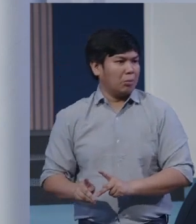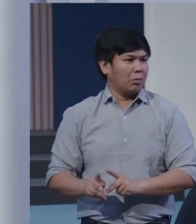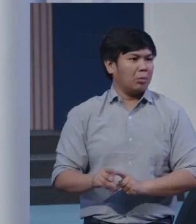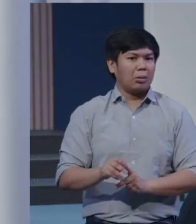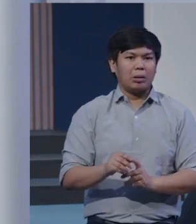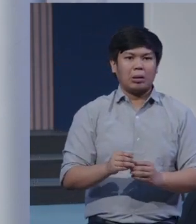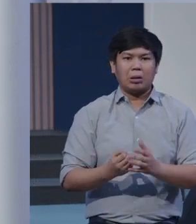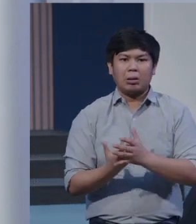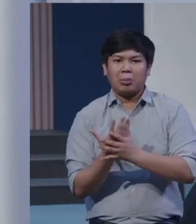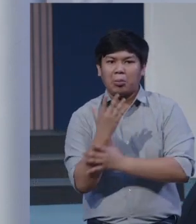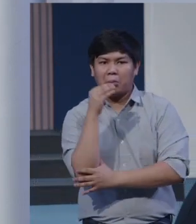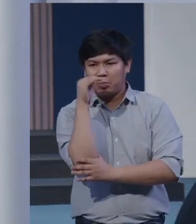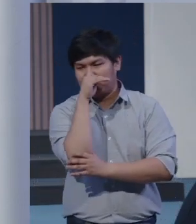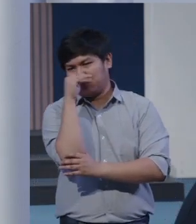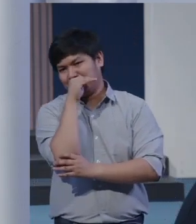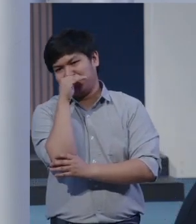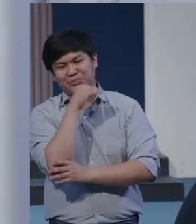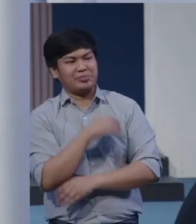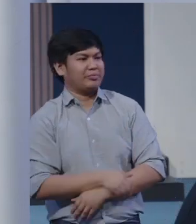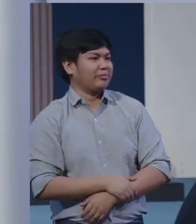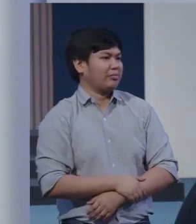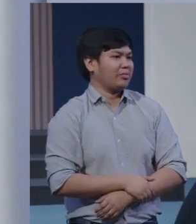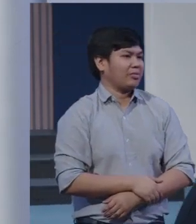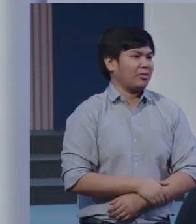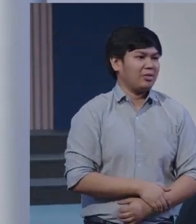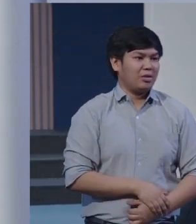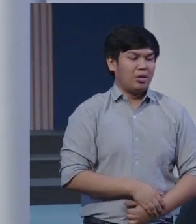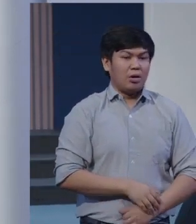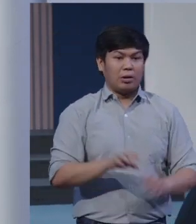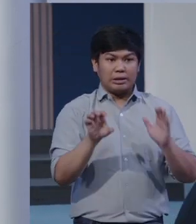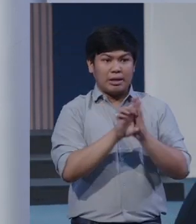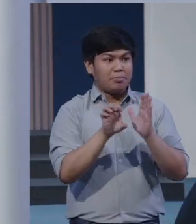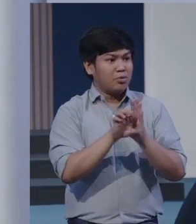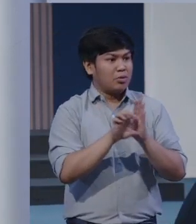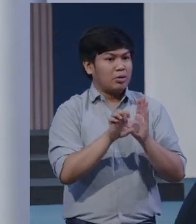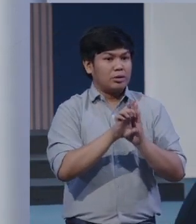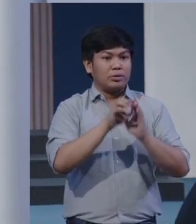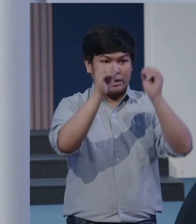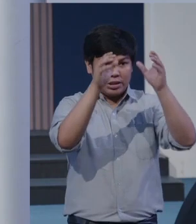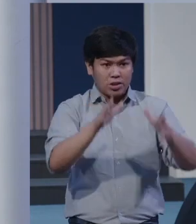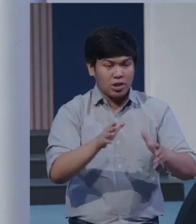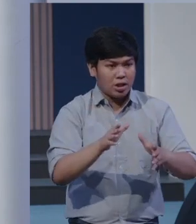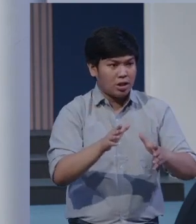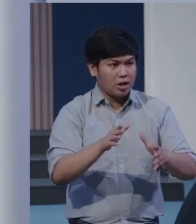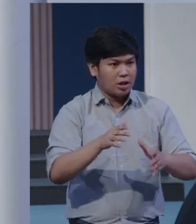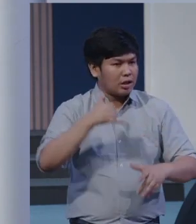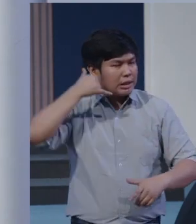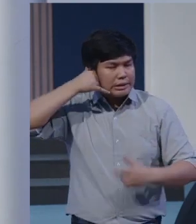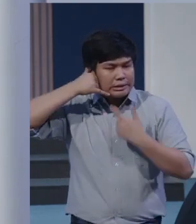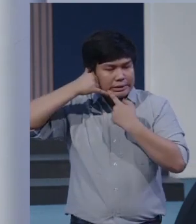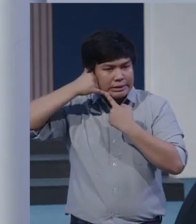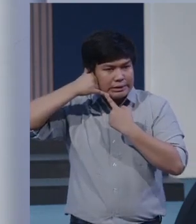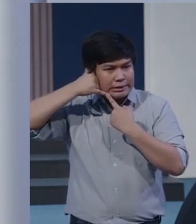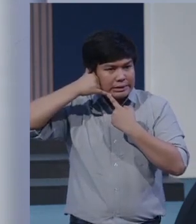merong tatawag narinig mo yung anak niyo Hello Ta's naririnig niyo pa sa telepono Nandiyan ba ang Daddy